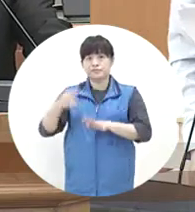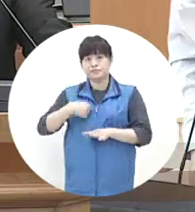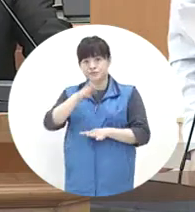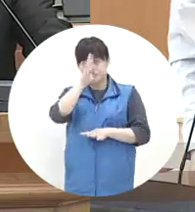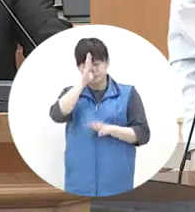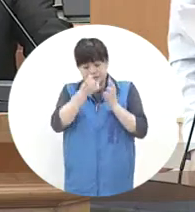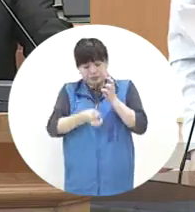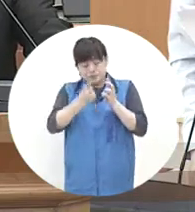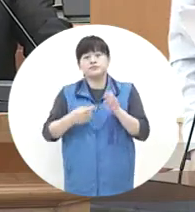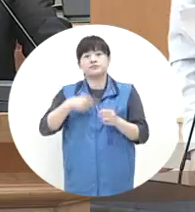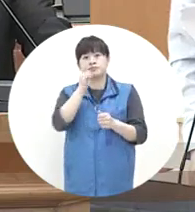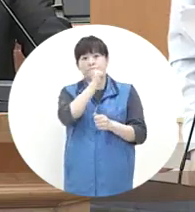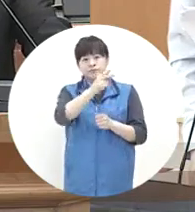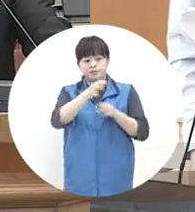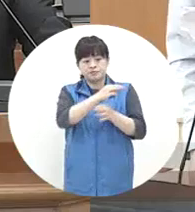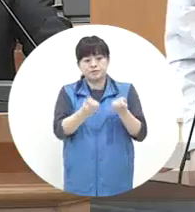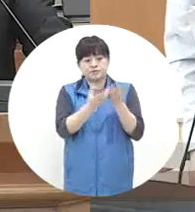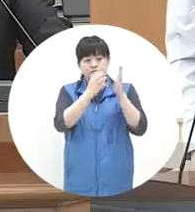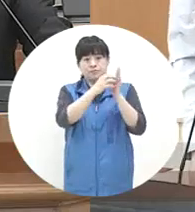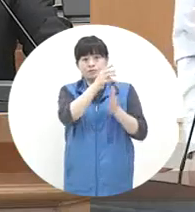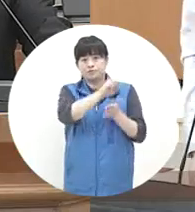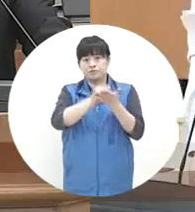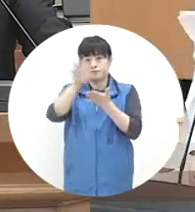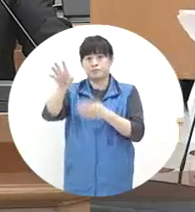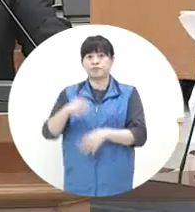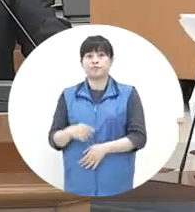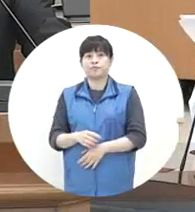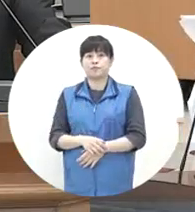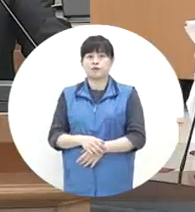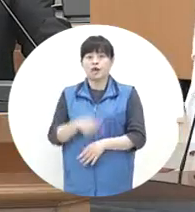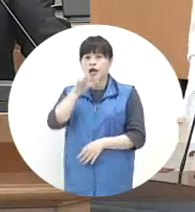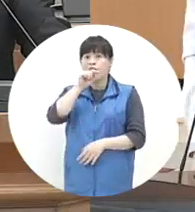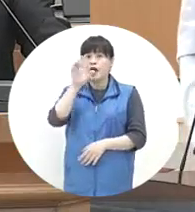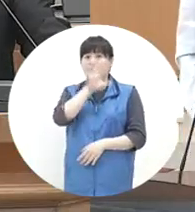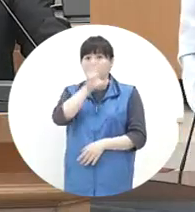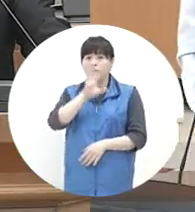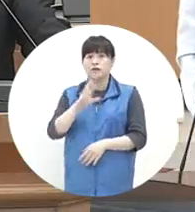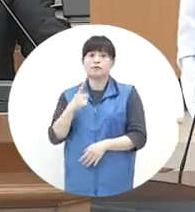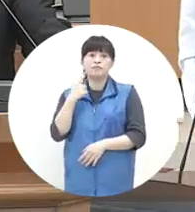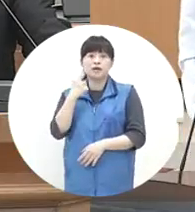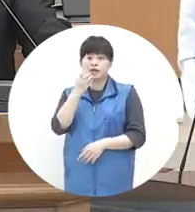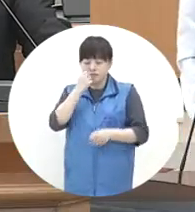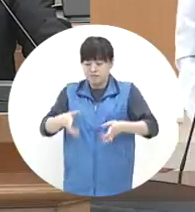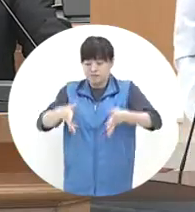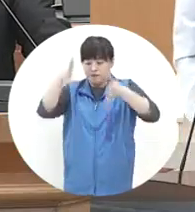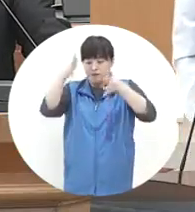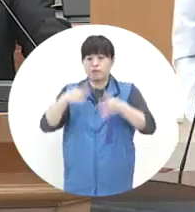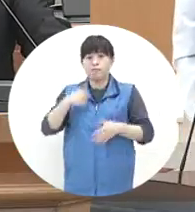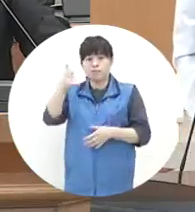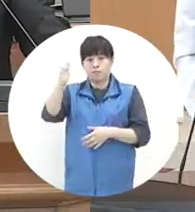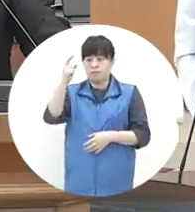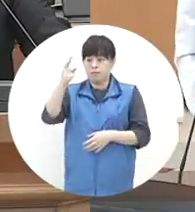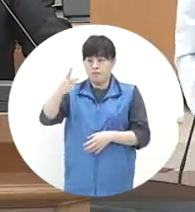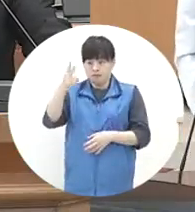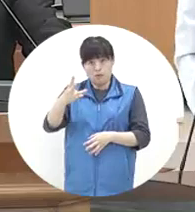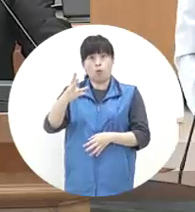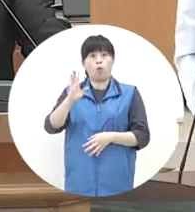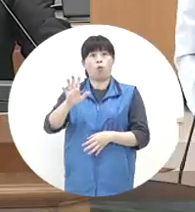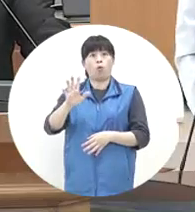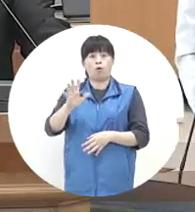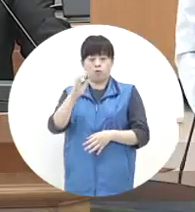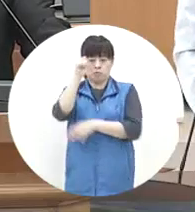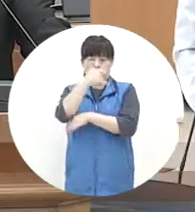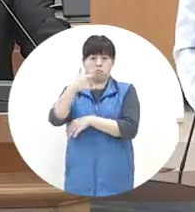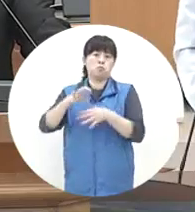请那个经发局补充一下。这个莺歌美食广场，其实我去了两三次啊，议员你也很关